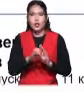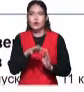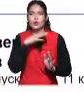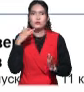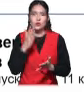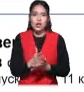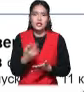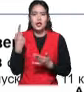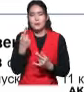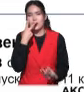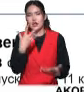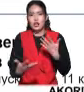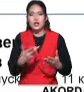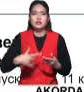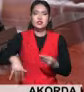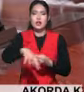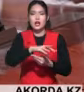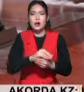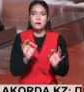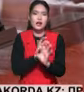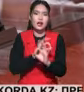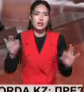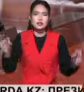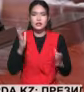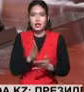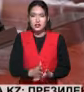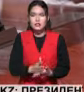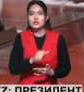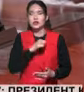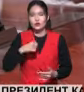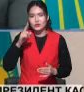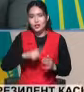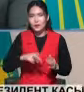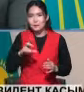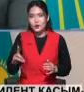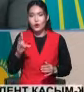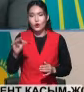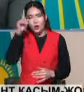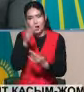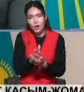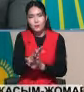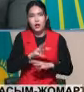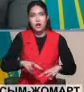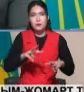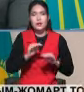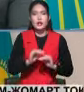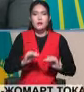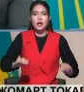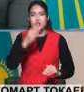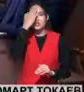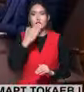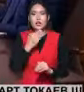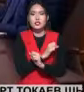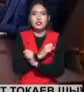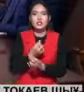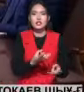жоқ. Бір қарағанда бәрінің тамаша екеніне өзіңде сеніп қаласың. Бірақ премьер-министр балалардың жазғы демалысы тиісті